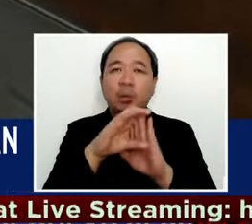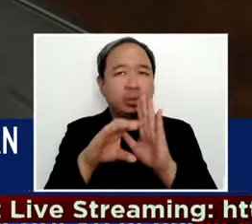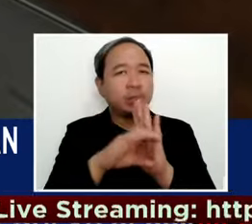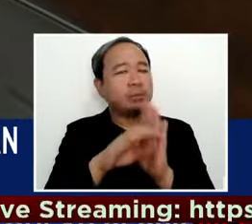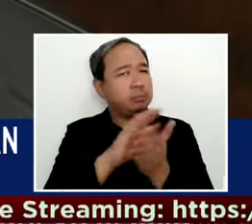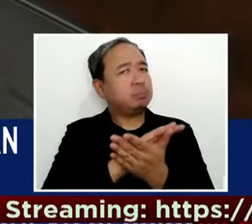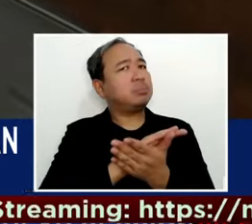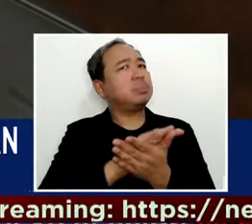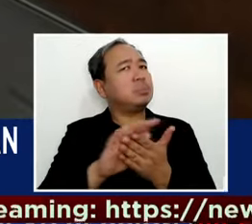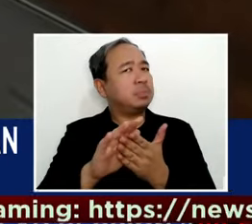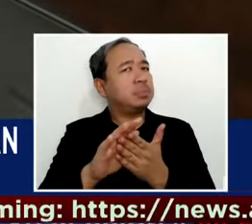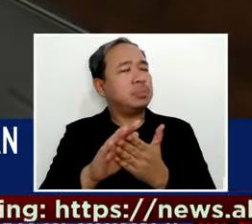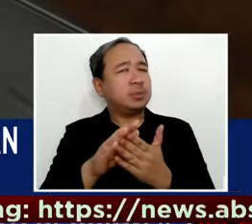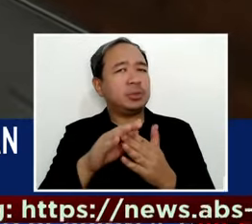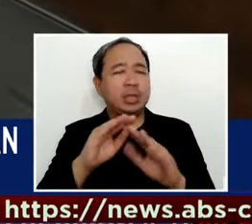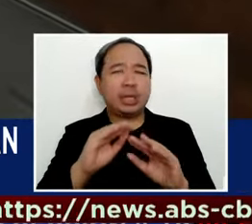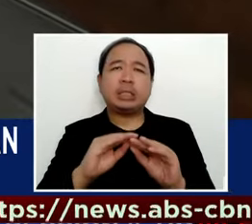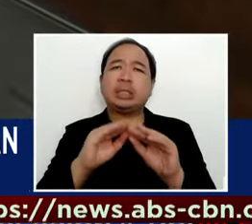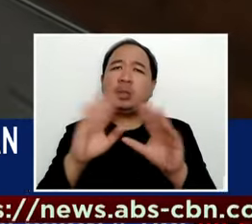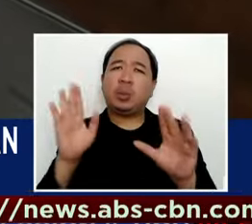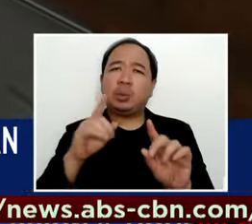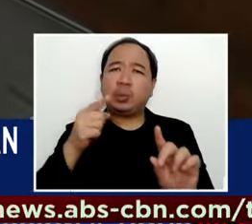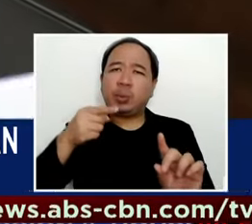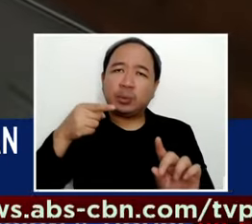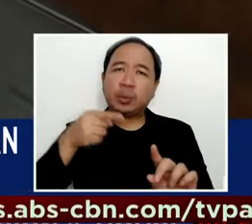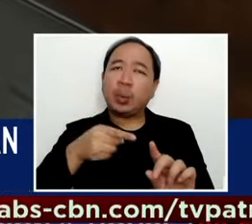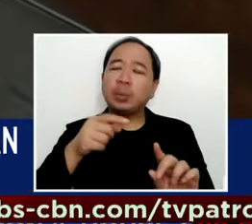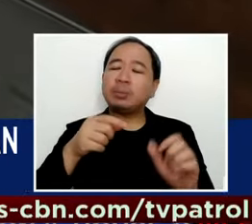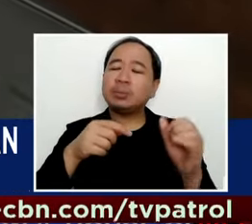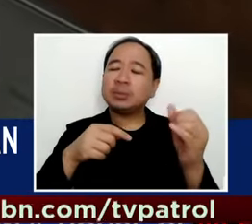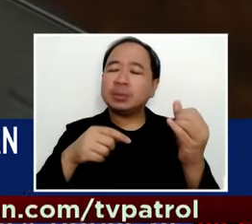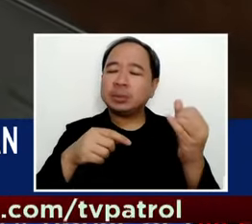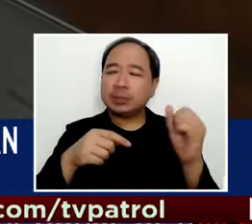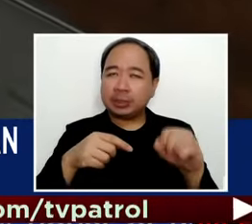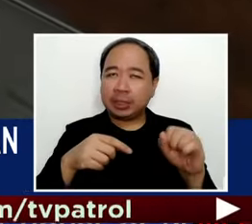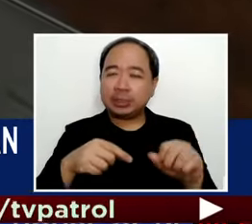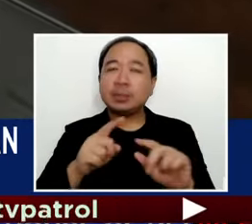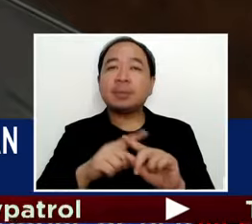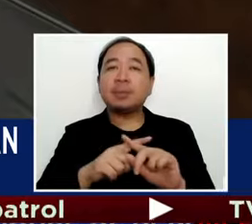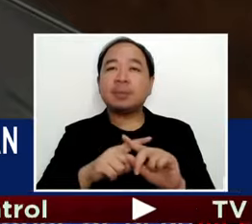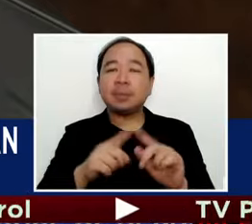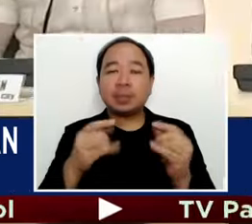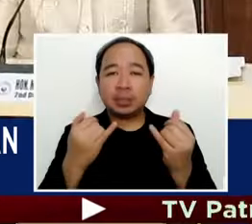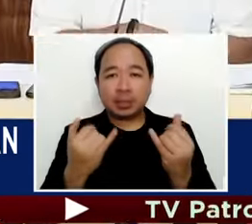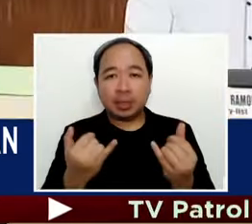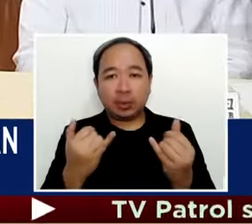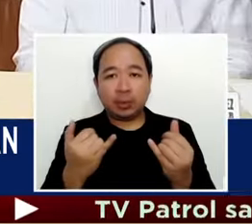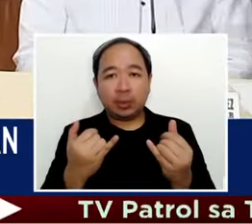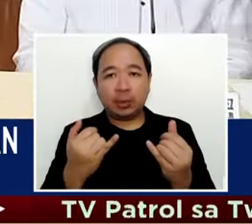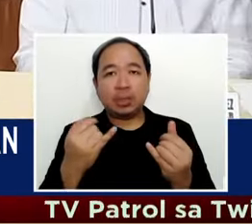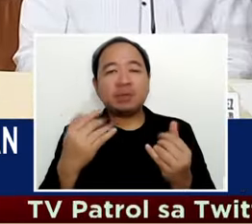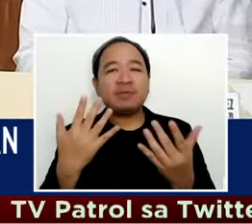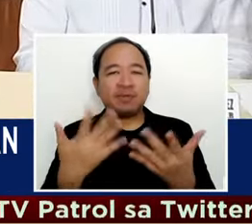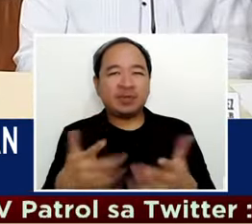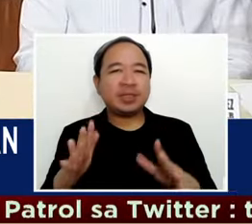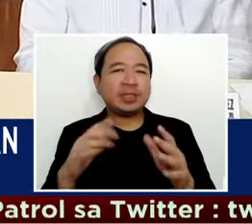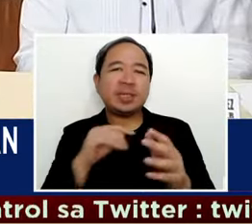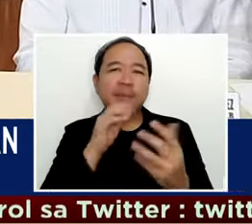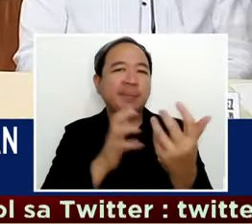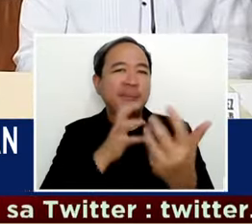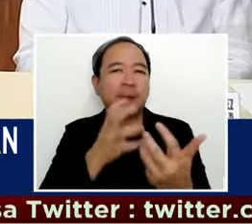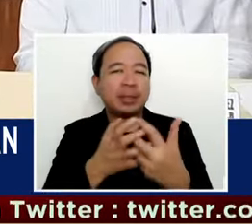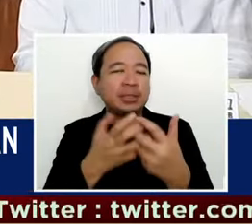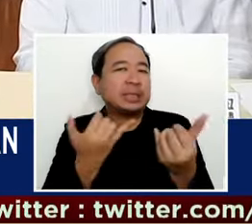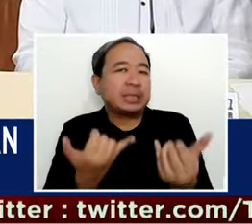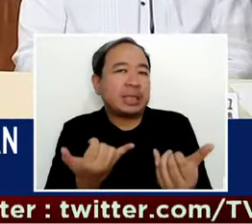well-intentioned as they are. I have already outlived its purpose. Bago magsimula ang